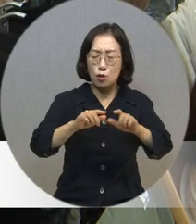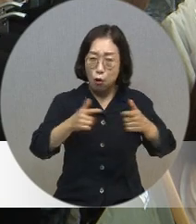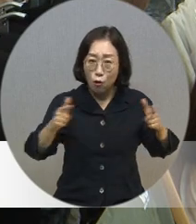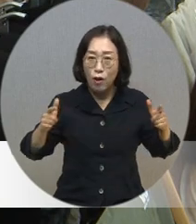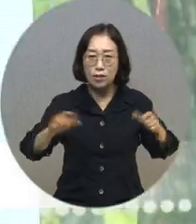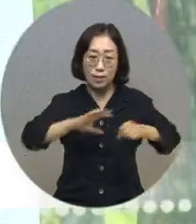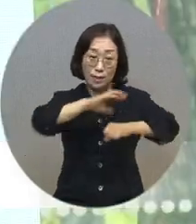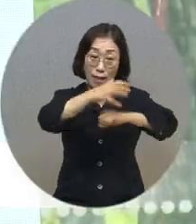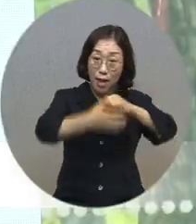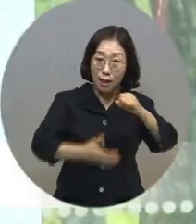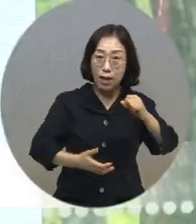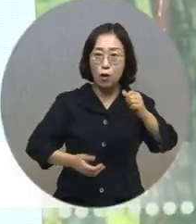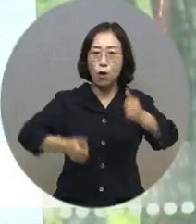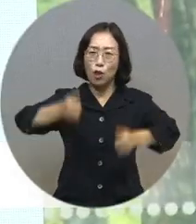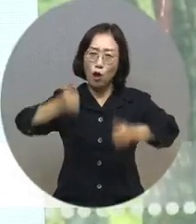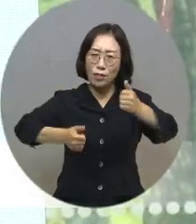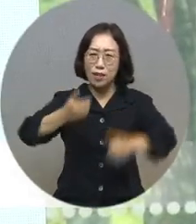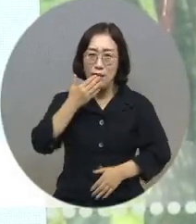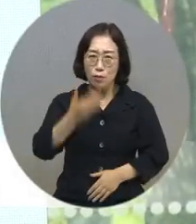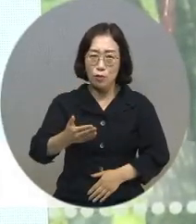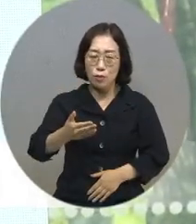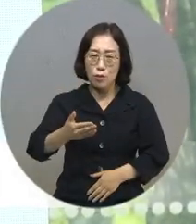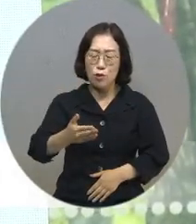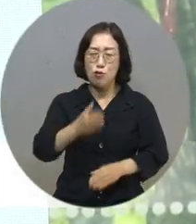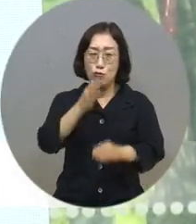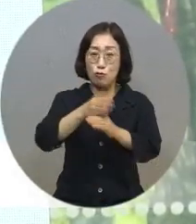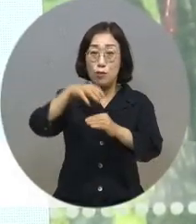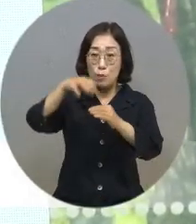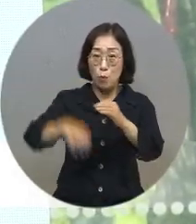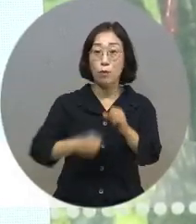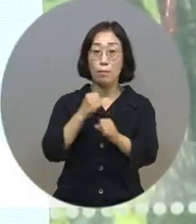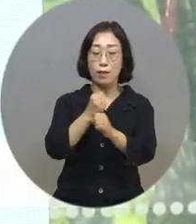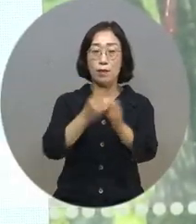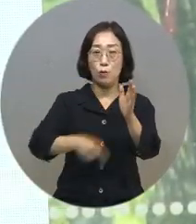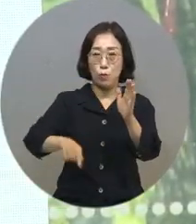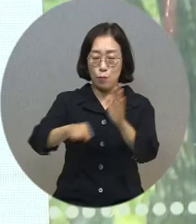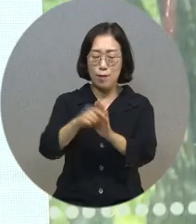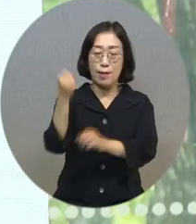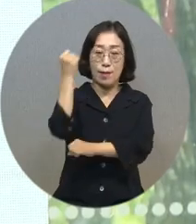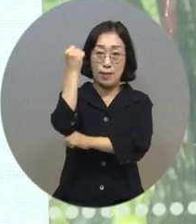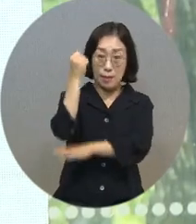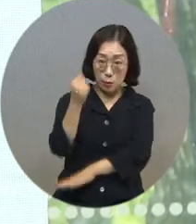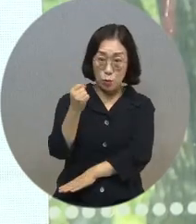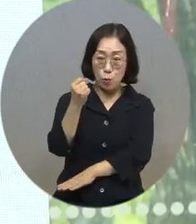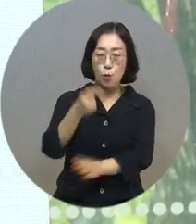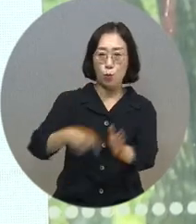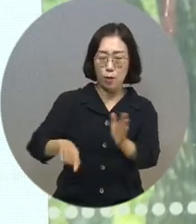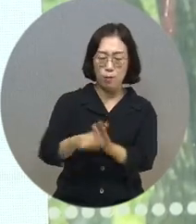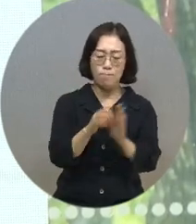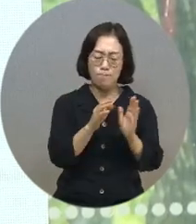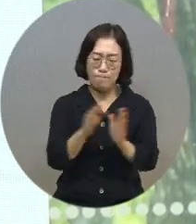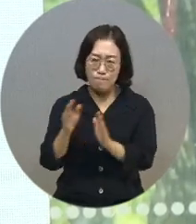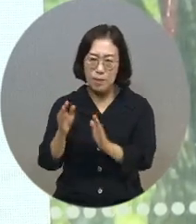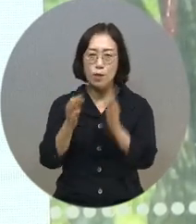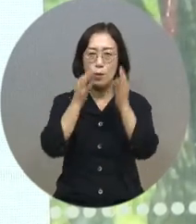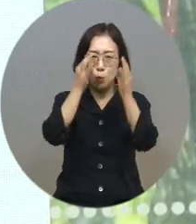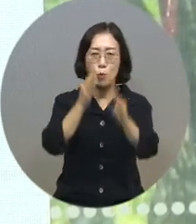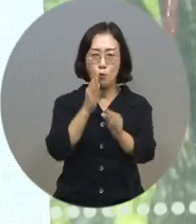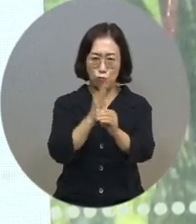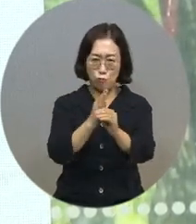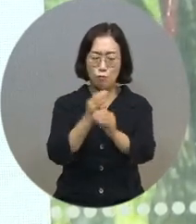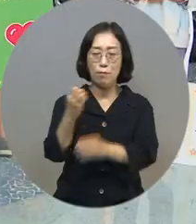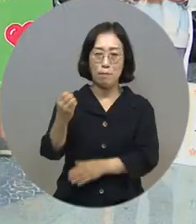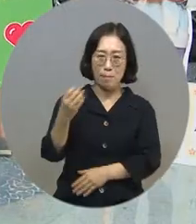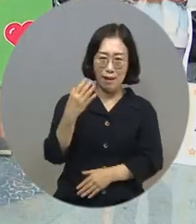경쟁할 수 있는 문화산업 매화 순천을 만들기 위한 초석 마련의 총력을 다하고 있다고